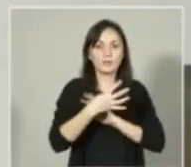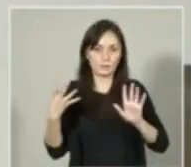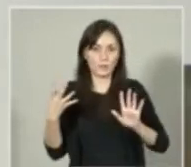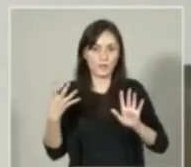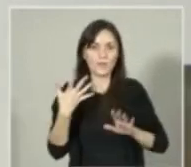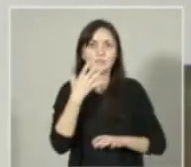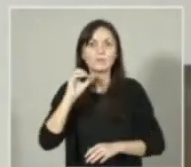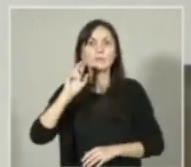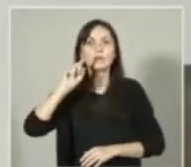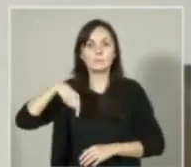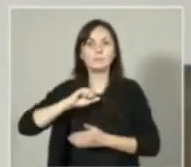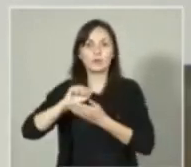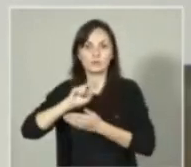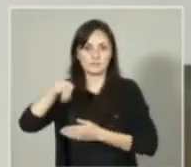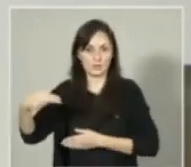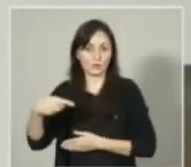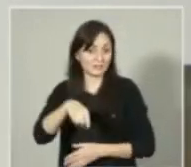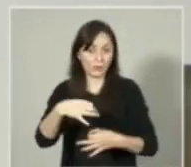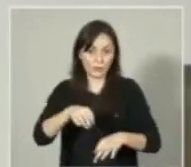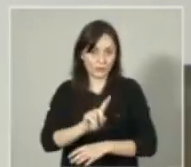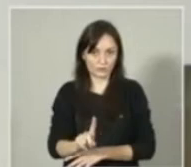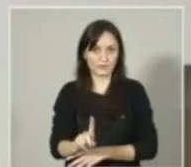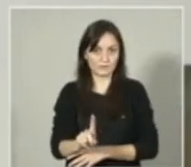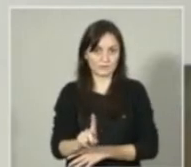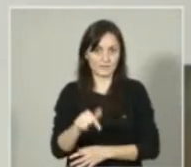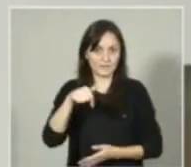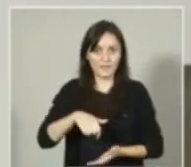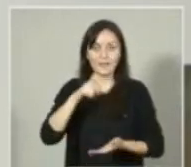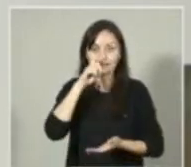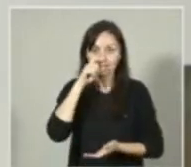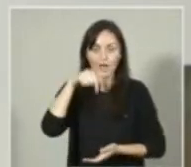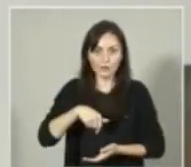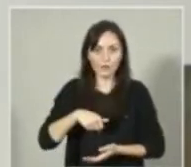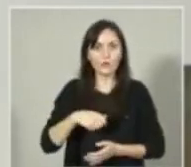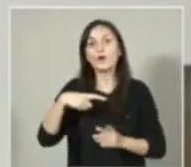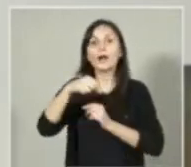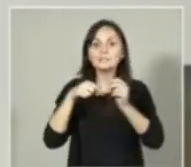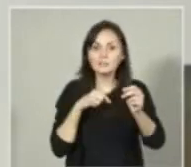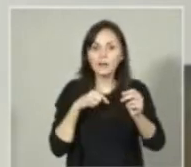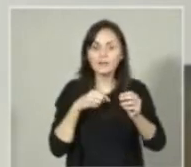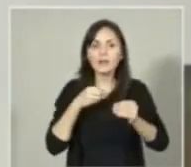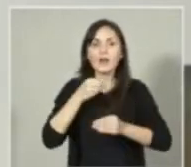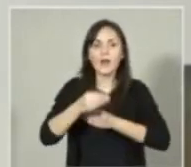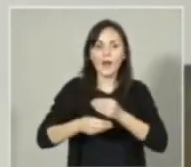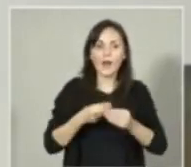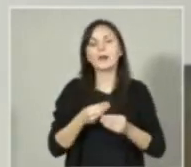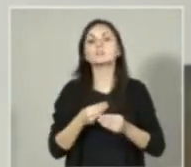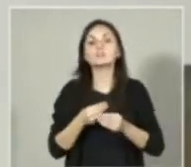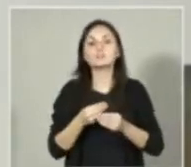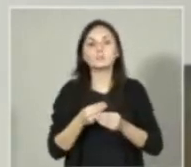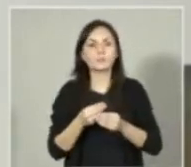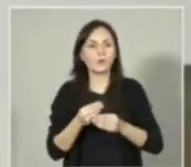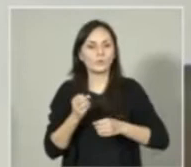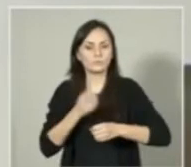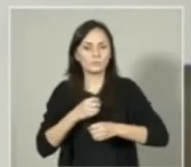55 milions d'euros en crèdits. I això no és tot, sinó que aquest any 2019 CaixaBank ha ampliat el seu horitzó d'inversions en empreses d'armament i ha començat a